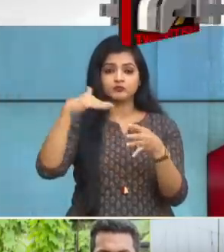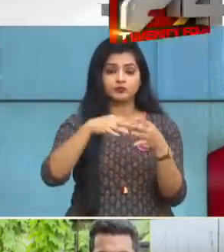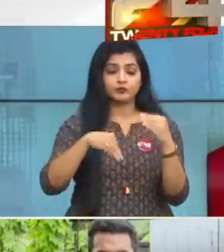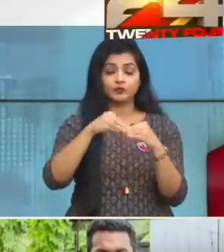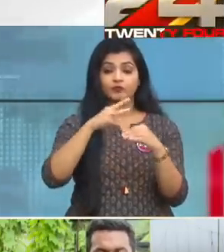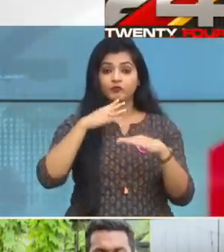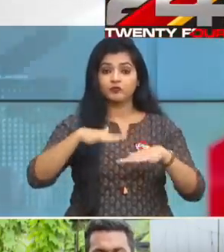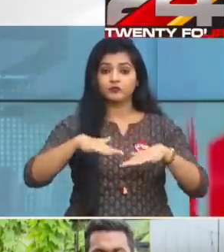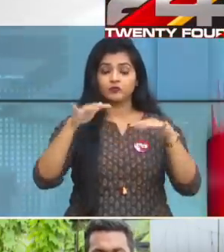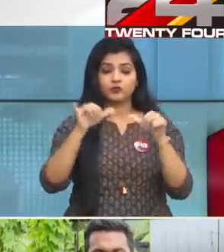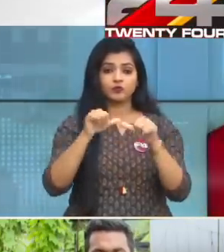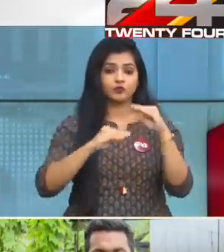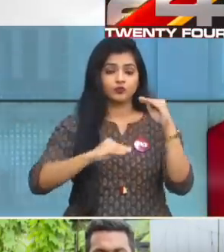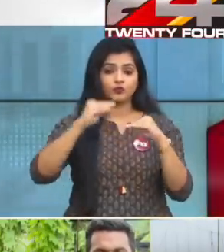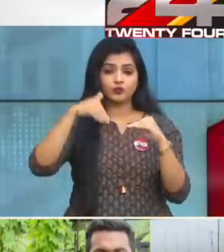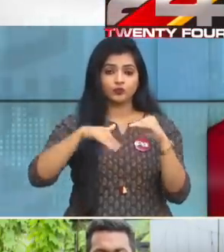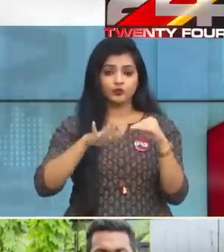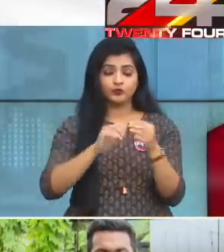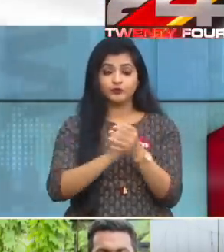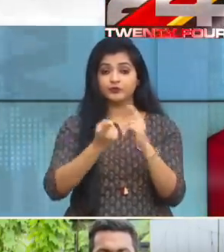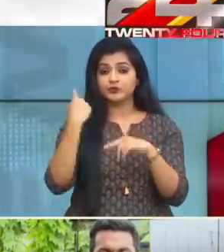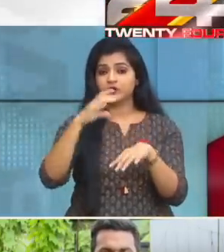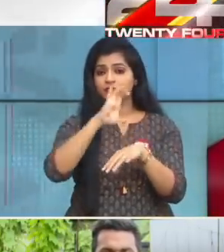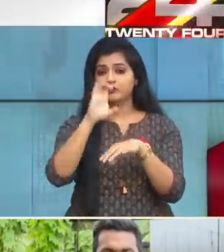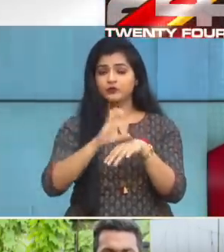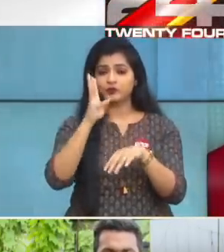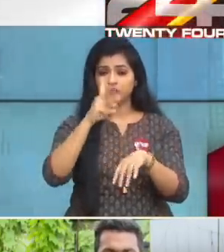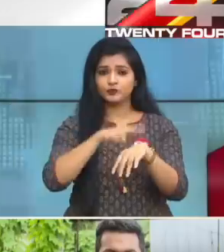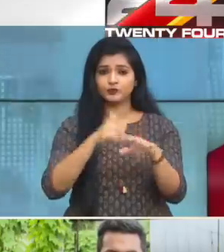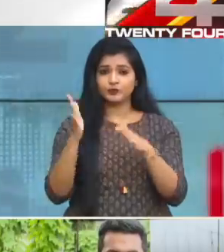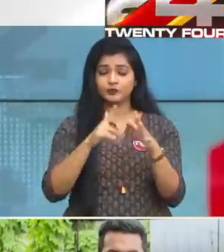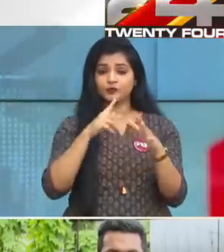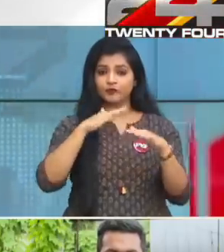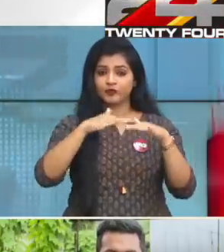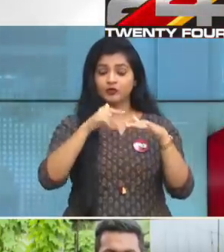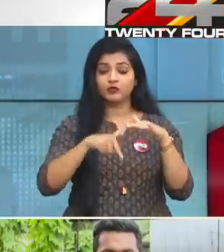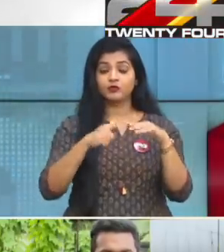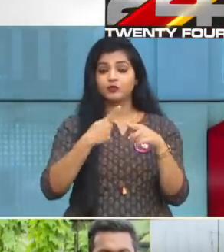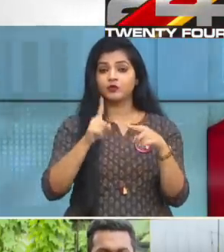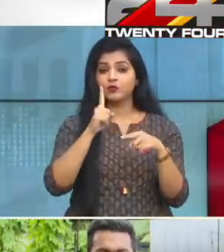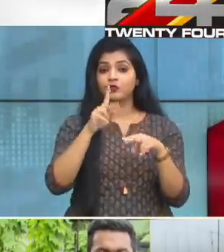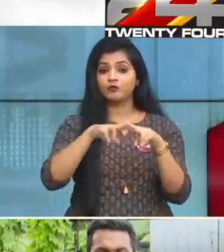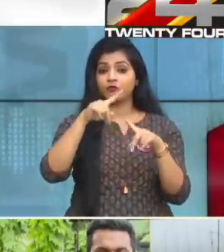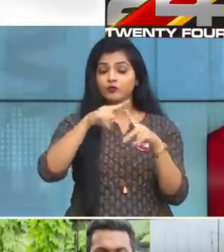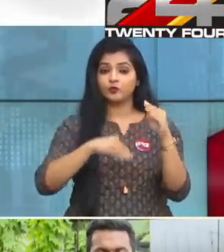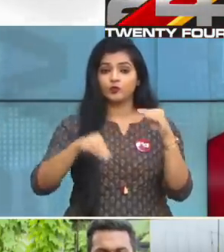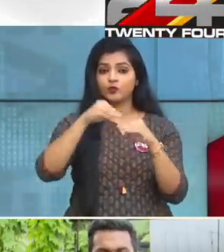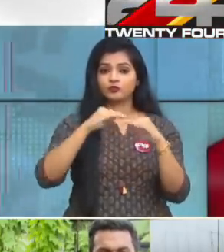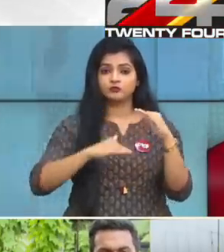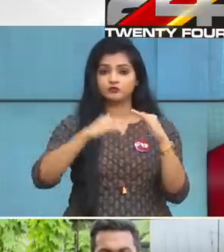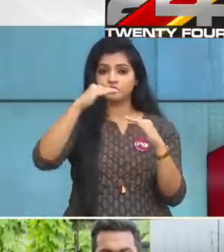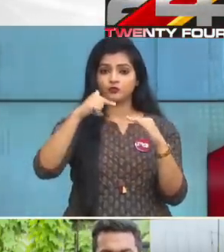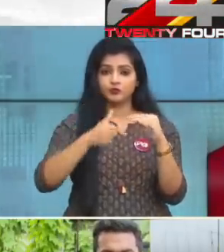ജലനിരപ്പ് ക്രമാതീതമായി ഉയരുന്നുണ്ട്. ഇന്നലെ വൈകുന്നേരം ഒരു 3 മണിയോടെയൊക്കെ കൂടി ഉണ്ടായിരുന്ന ജലനിരപ്പിനേക്കാൾ ഒരടി കൂടുതലാണ് നിലവിലുള്ളത്